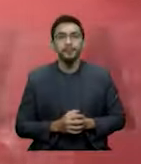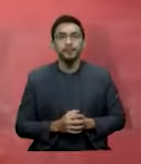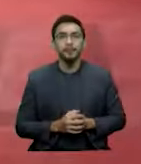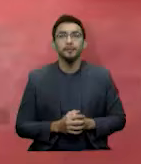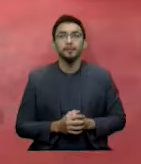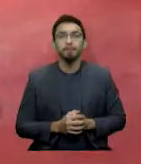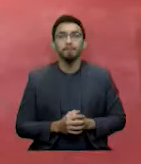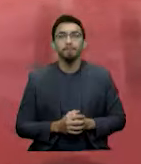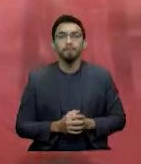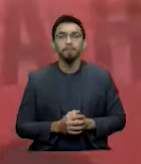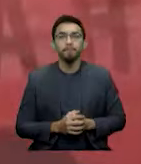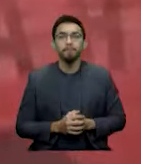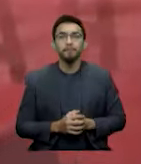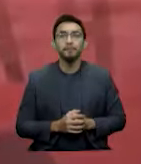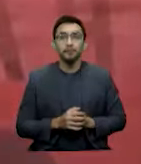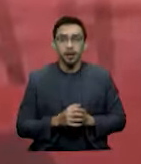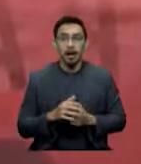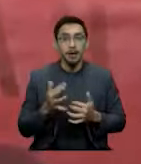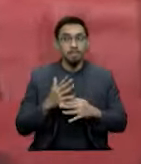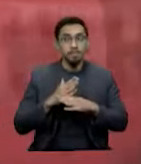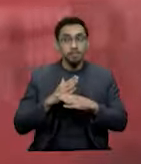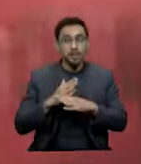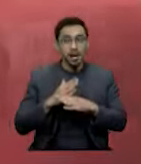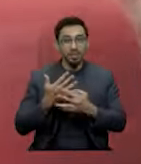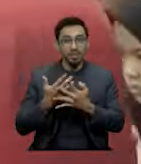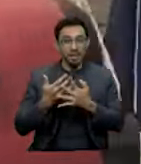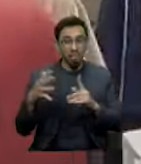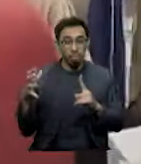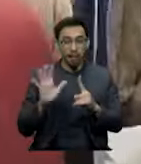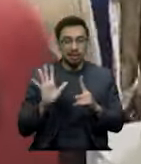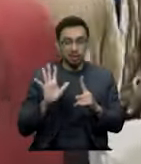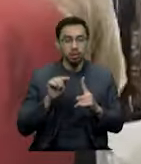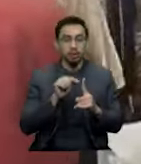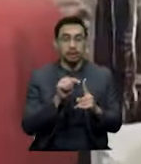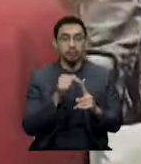Untuk menghindari amuk warga, terduga pelaku kini telah diamankan polisi.